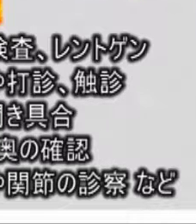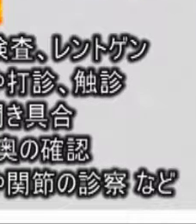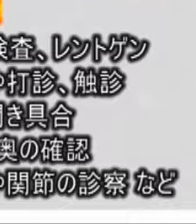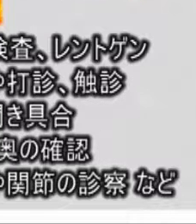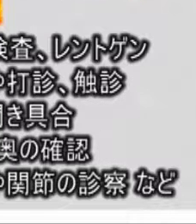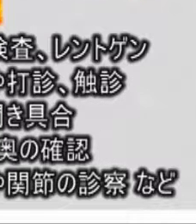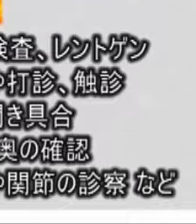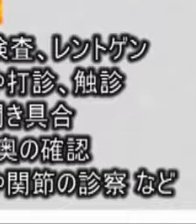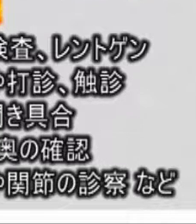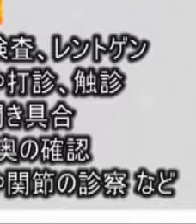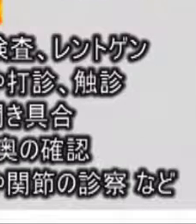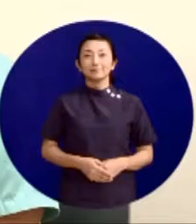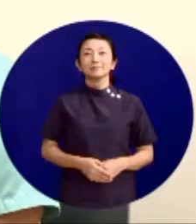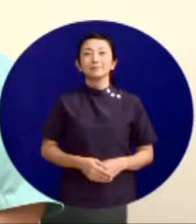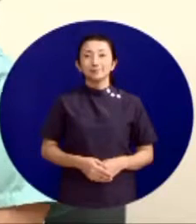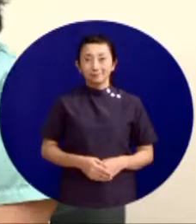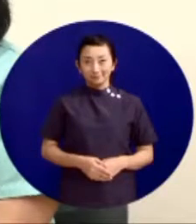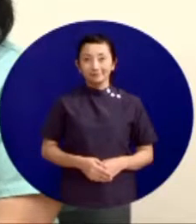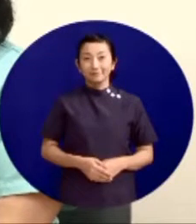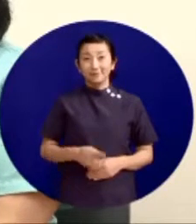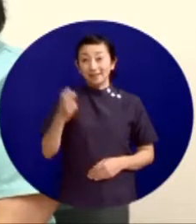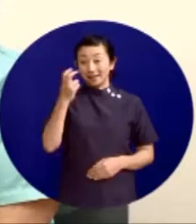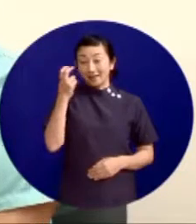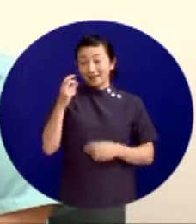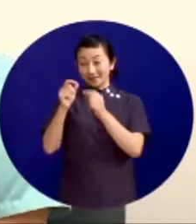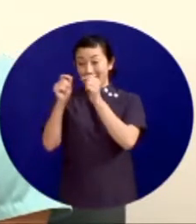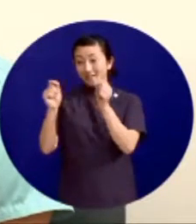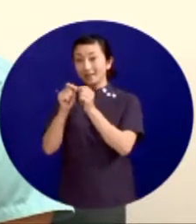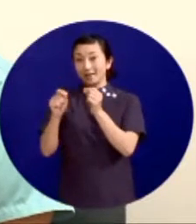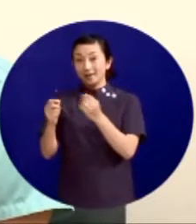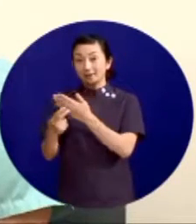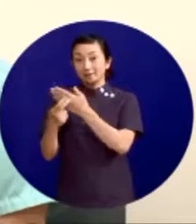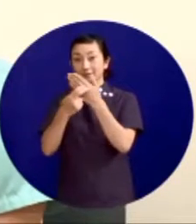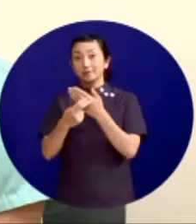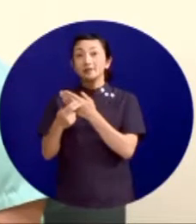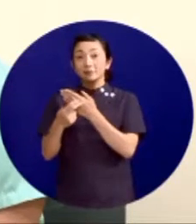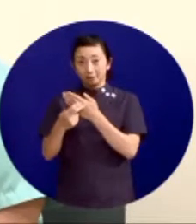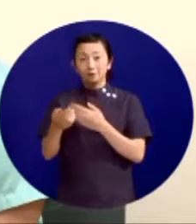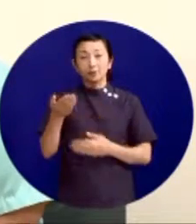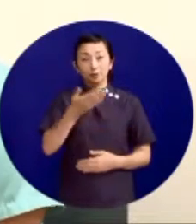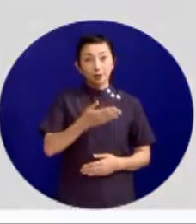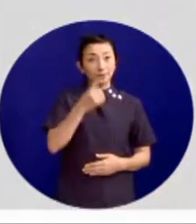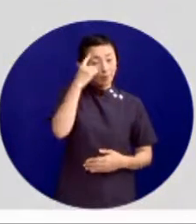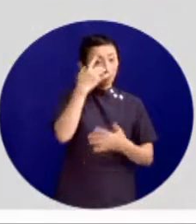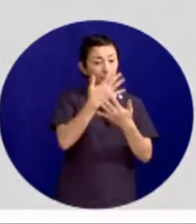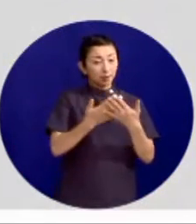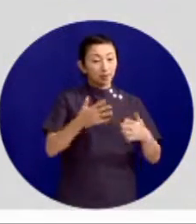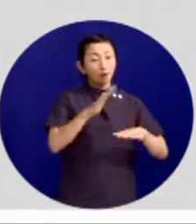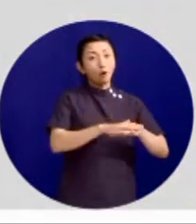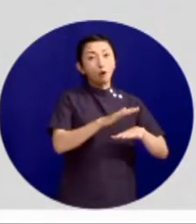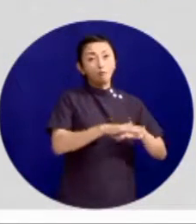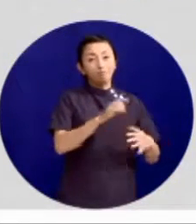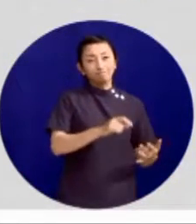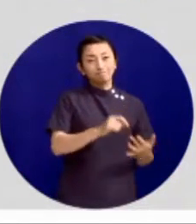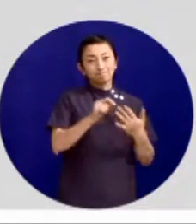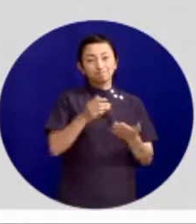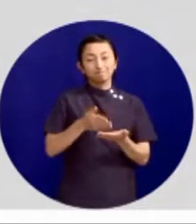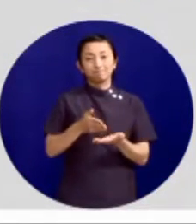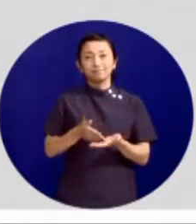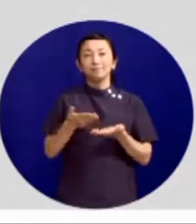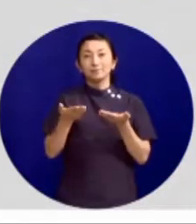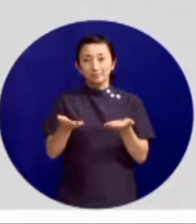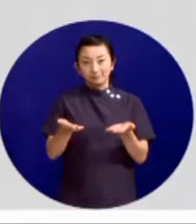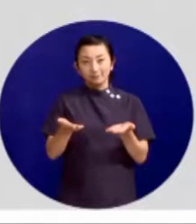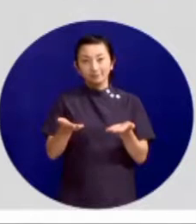行うことがあります。その上で麻酔法の選択、説明を行います。今までに得られた患者さんの